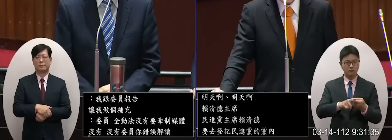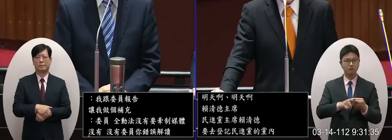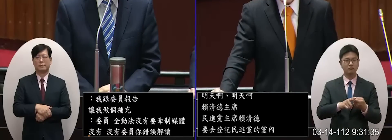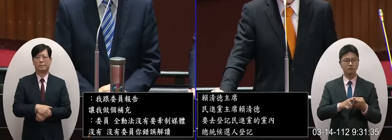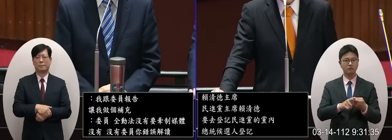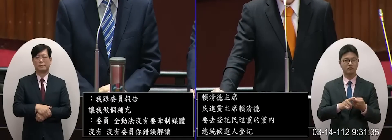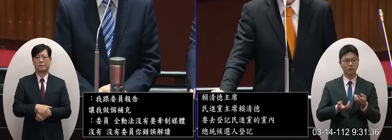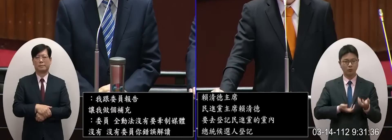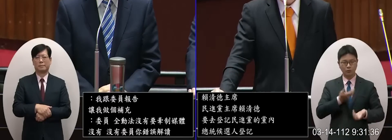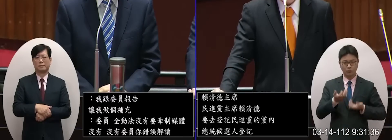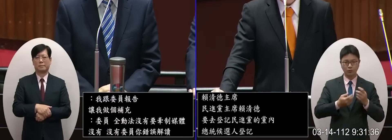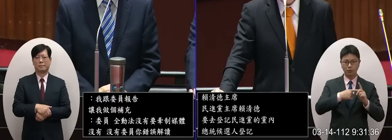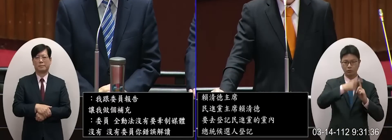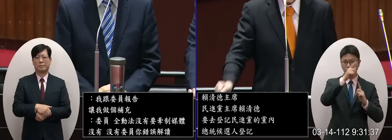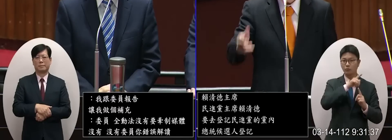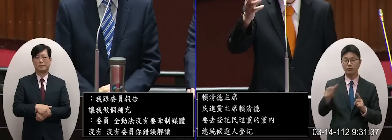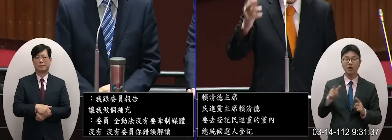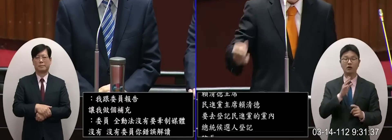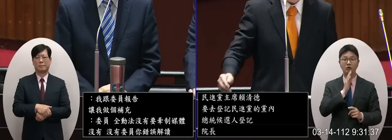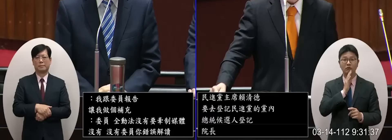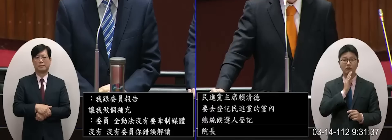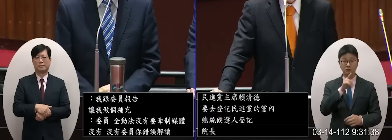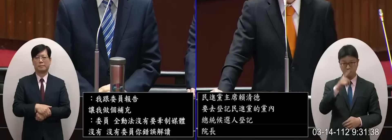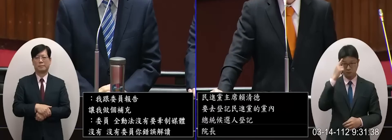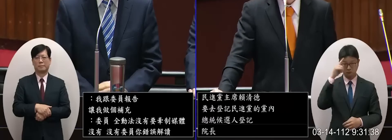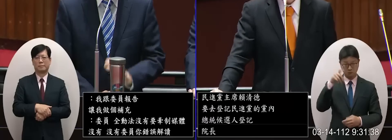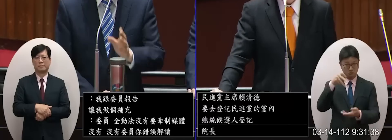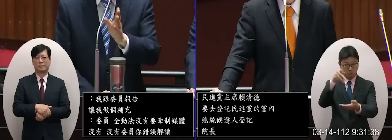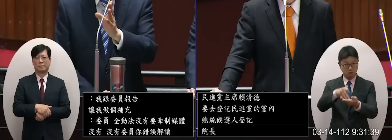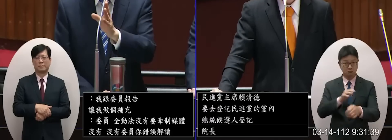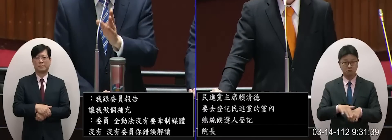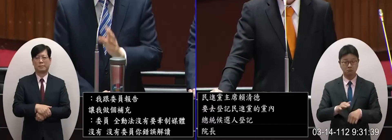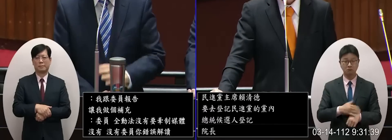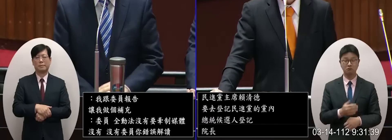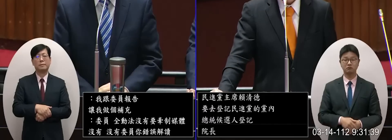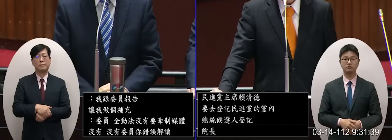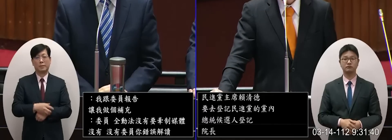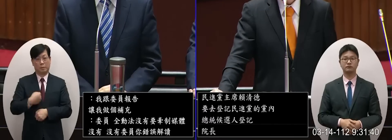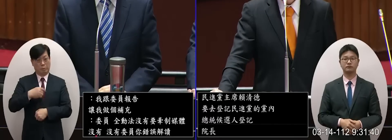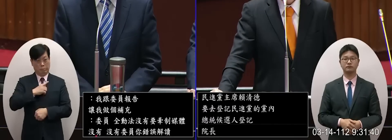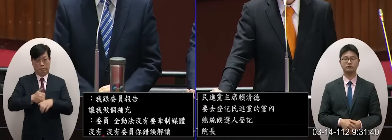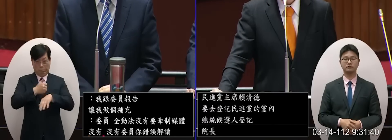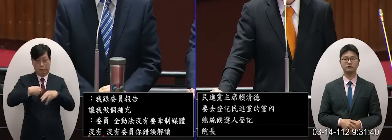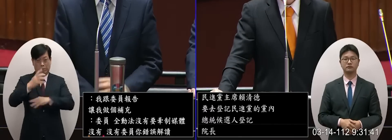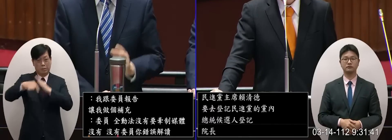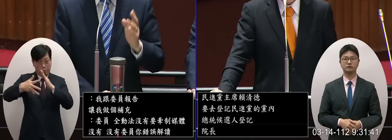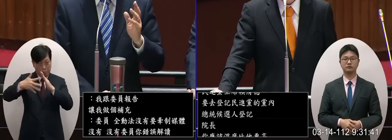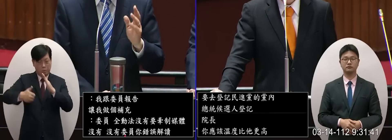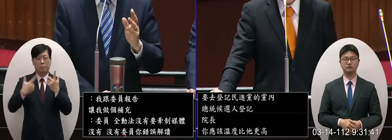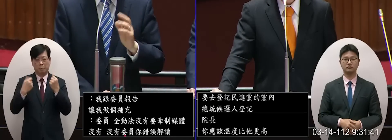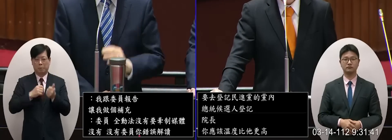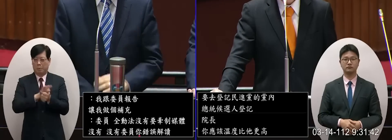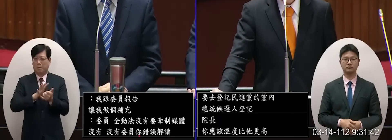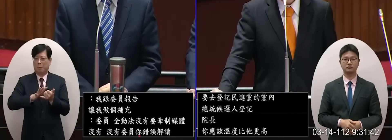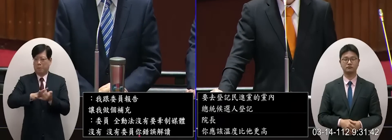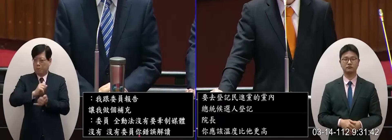高，温暖的程度比他更高。明天你有没有机会去登记？ 我来当行政院院长就是要为